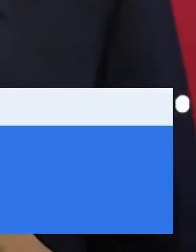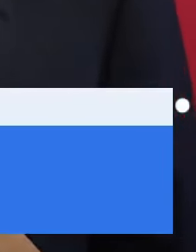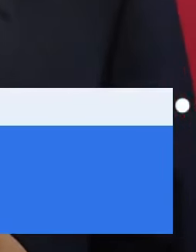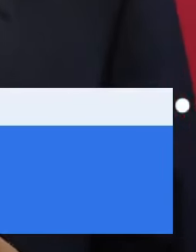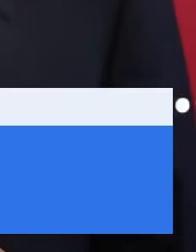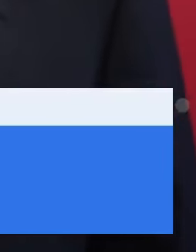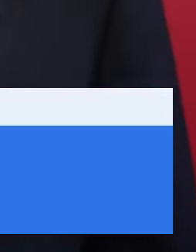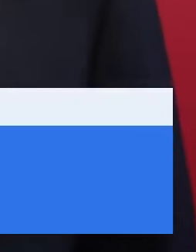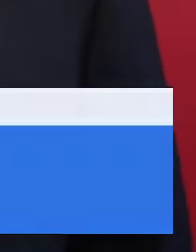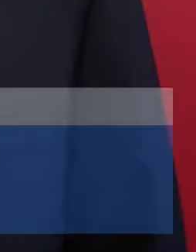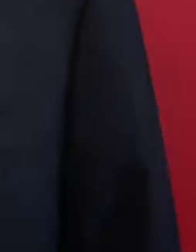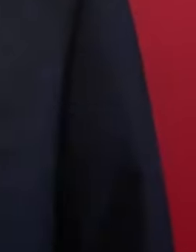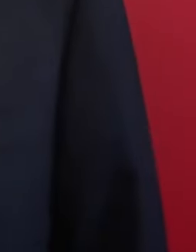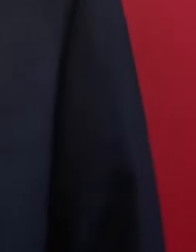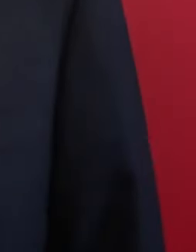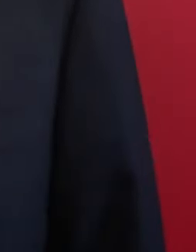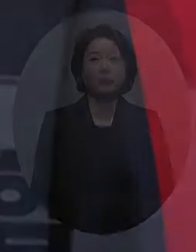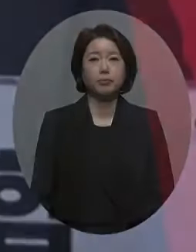그래 맞아